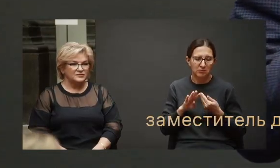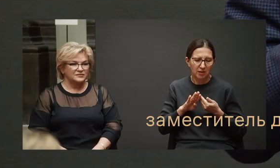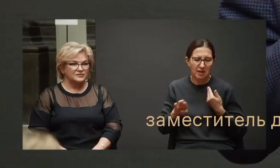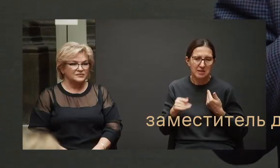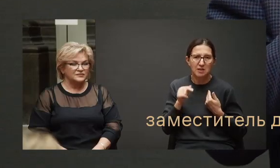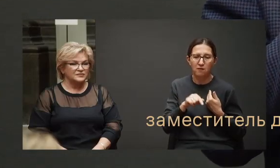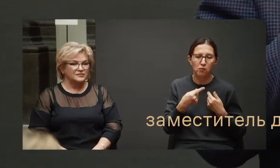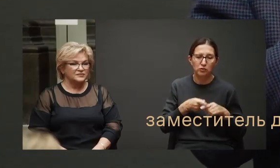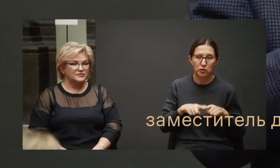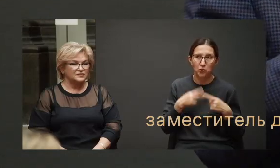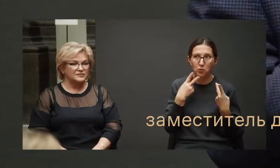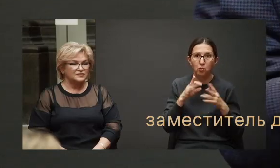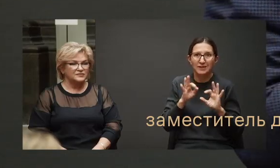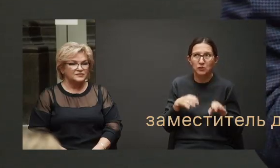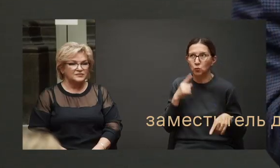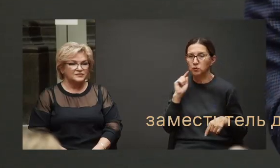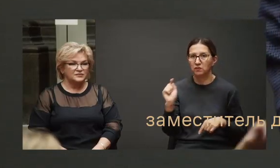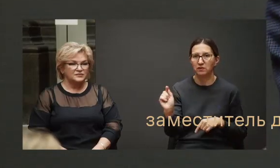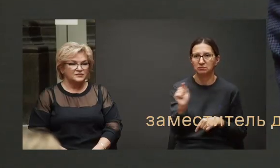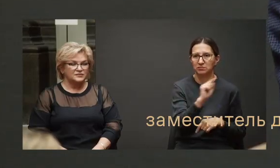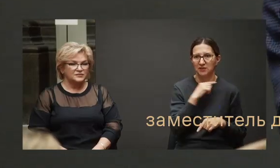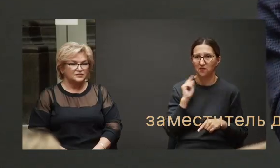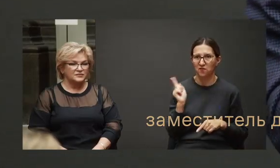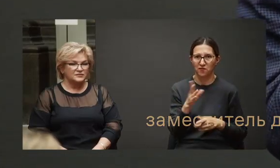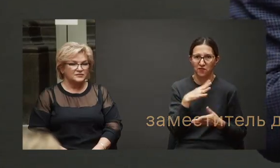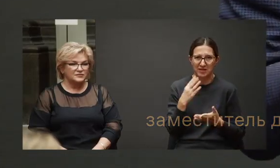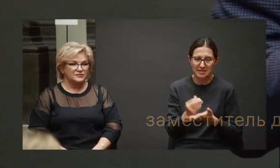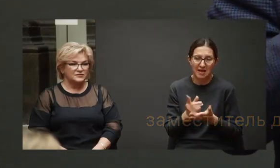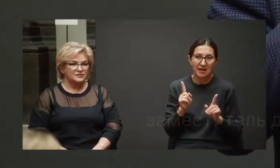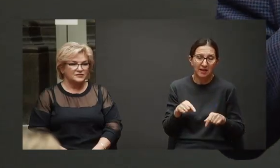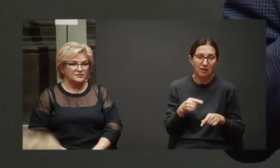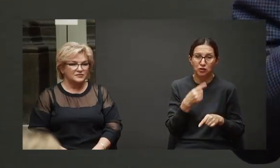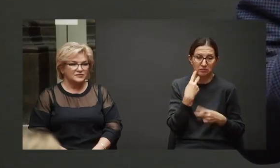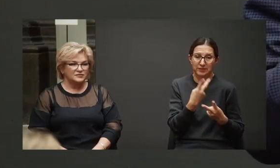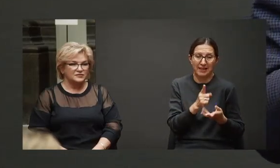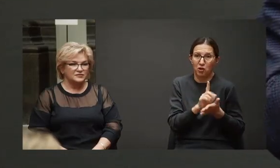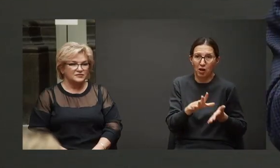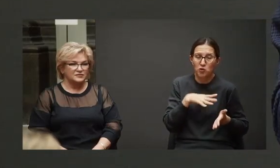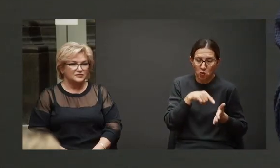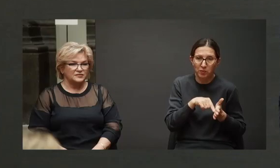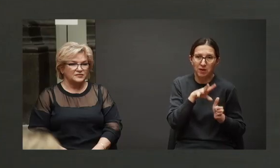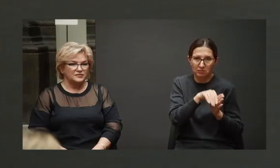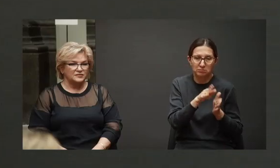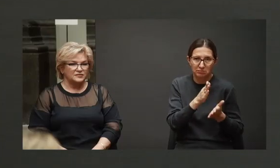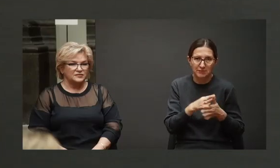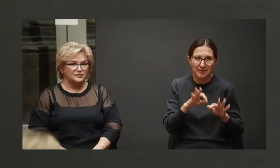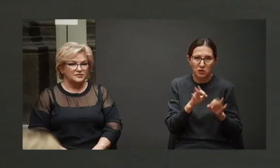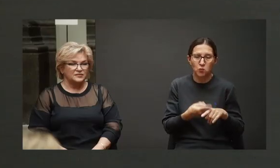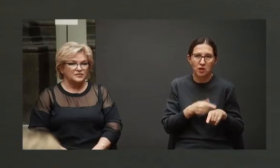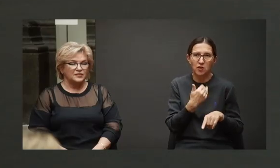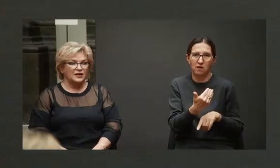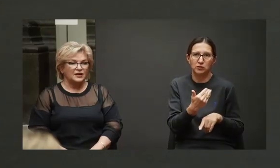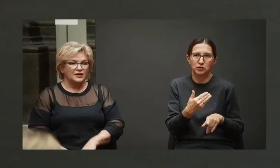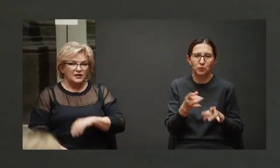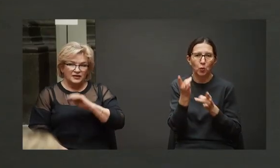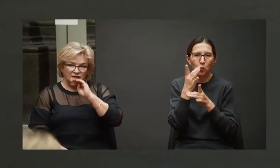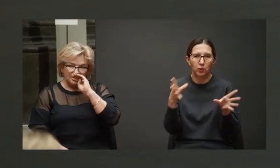произведения искусства тебя окружают повсюду, даже там, где их не должно быть. Но это понятно, это твоя культурная память